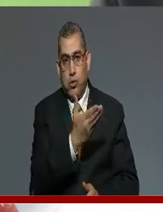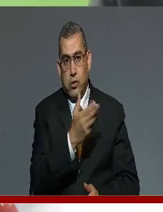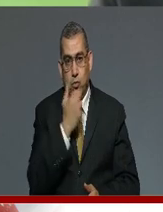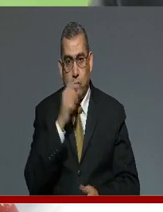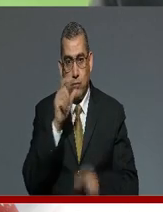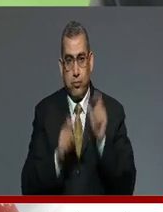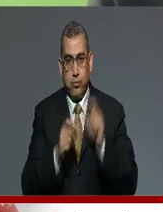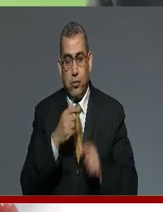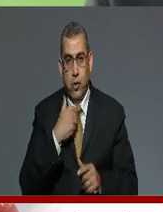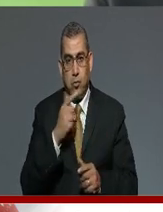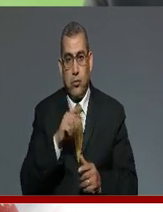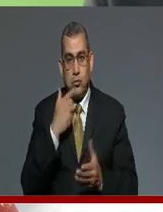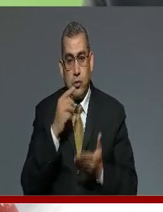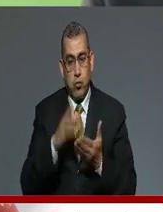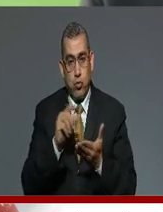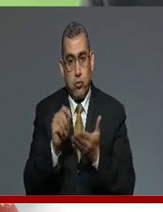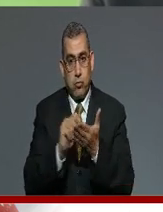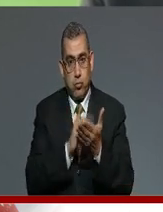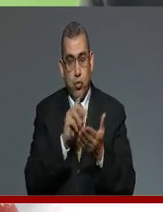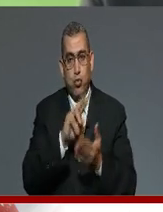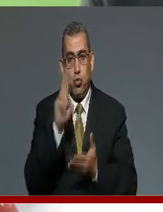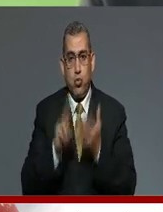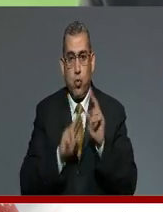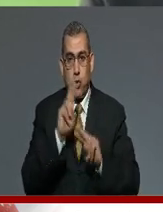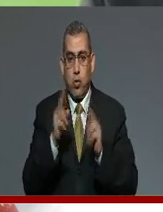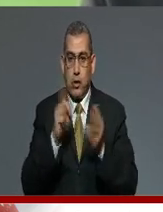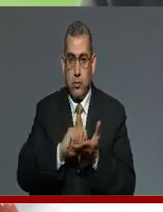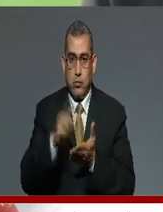ايه اسئله قوموا بكتابه هذه الاسئله